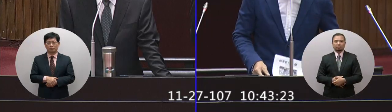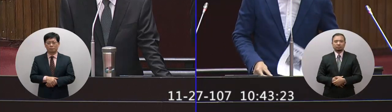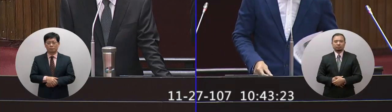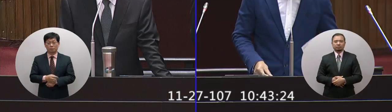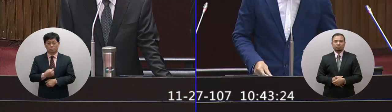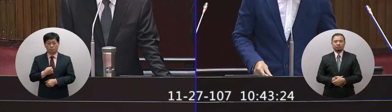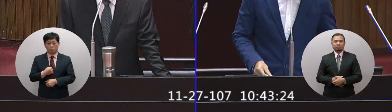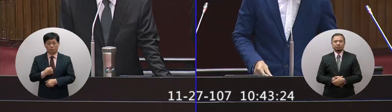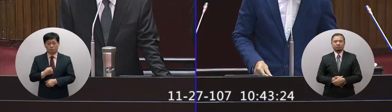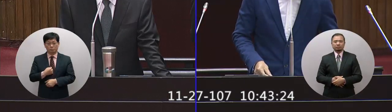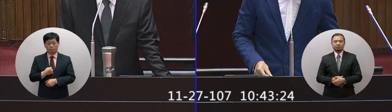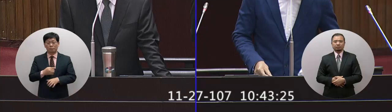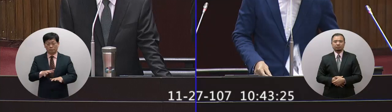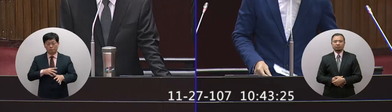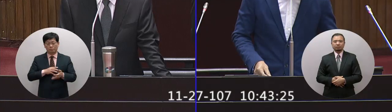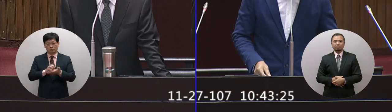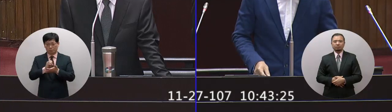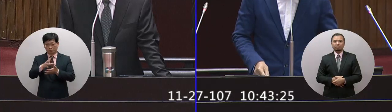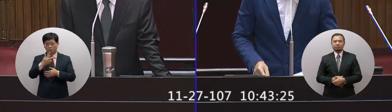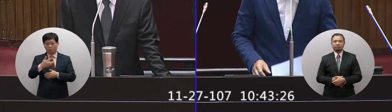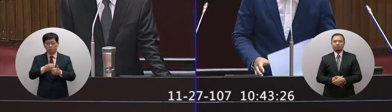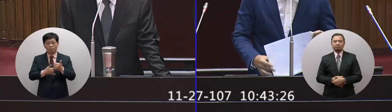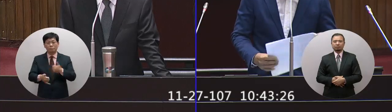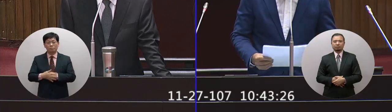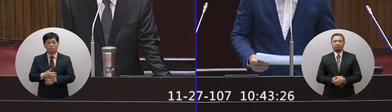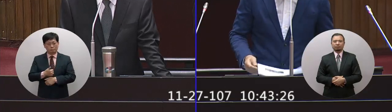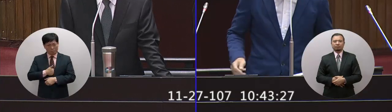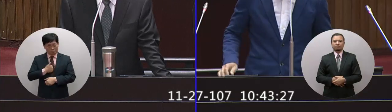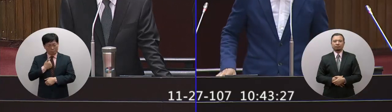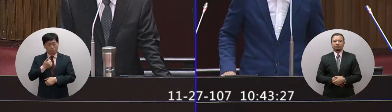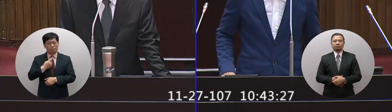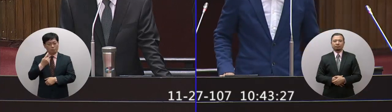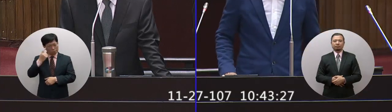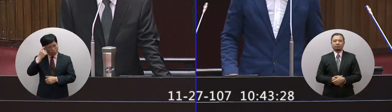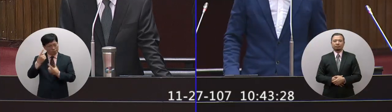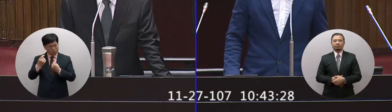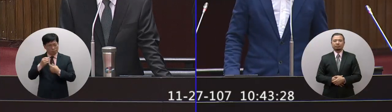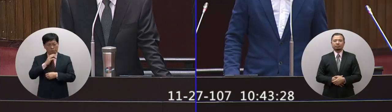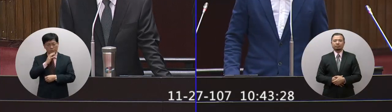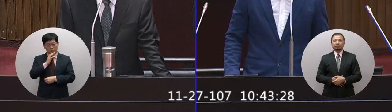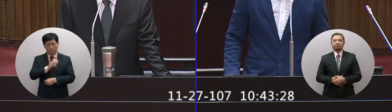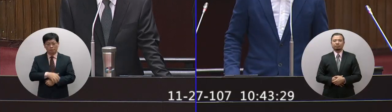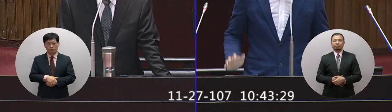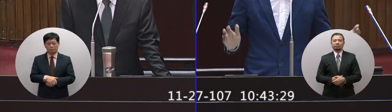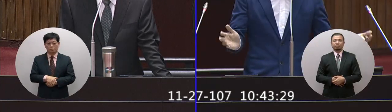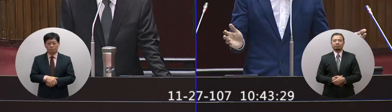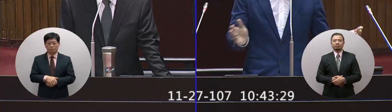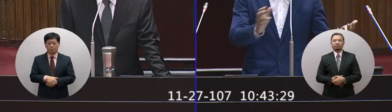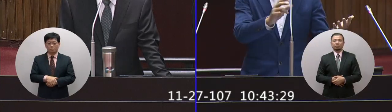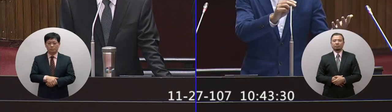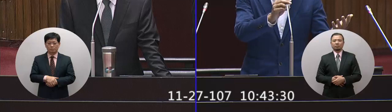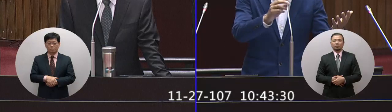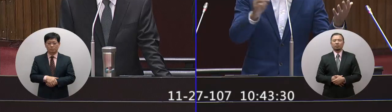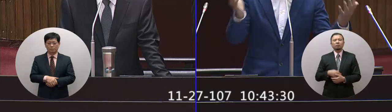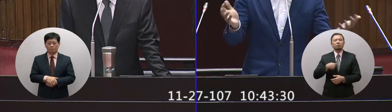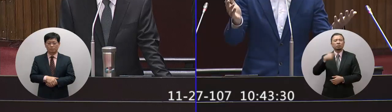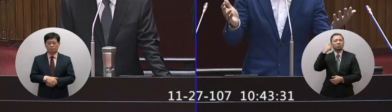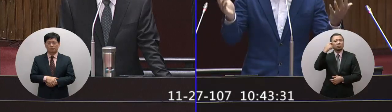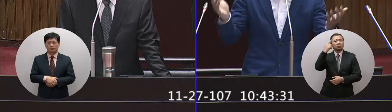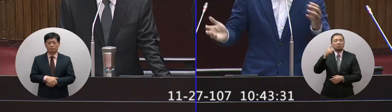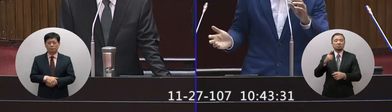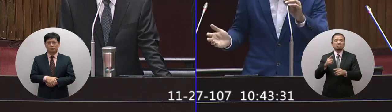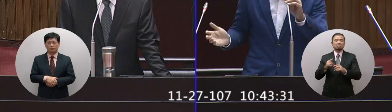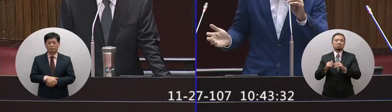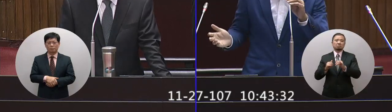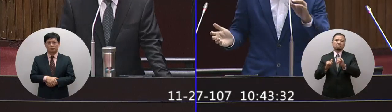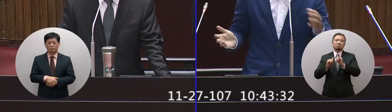我跟徐委员说明，我的确是有这样的感受。 对，我的意思说，我们当然知道民主最